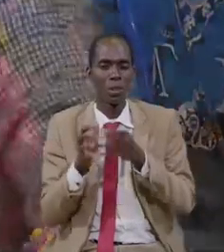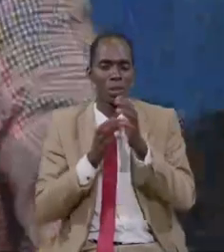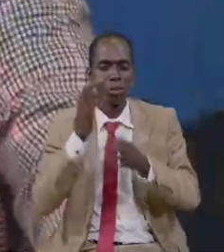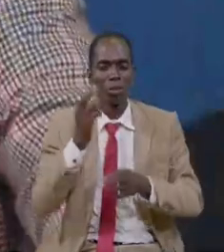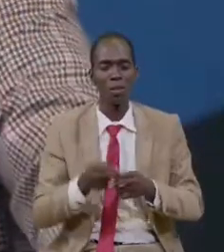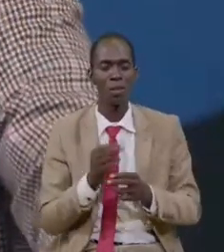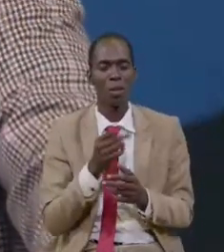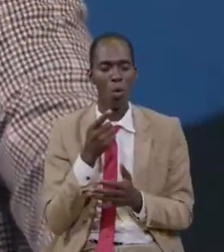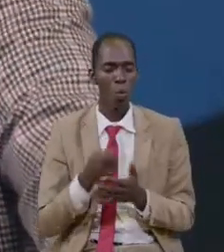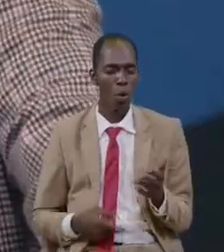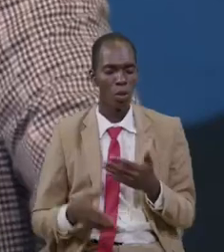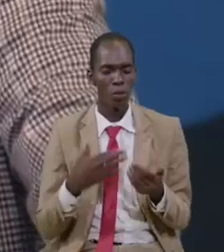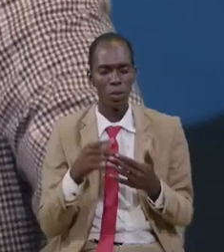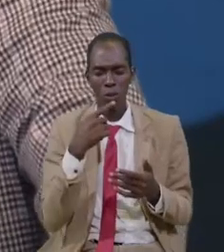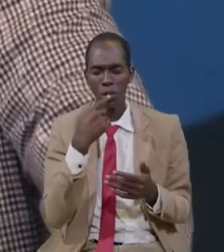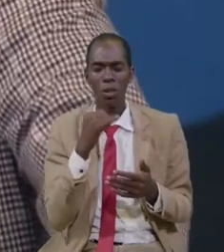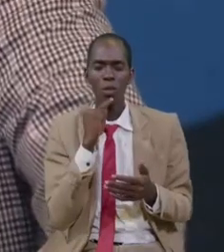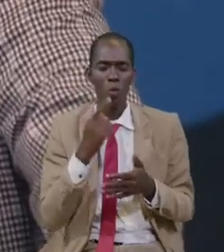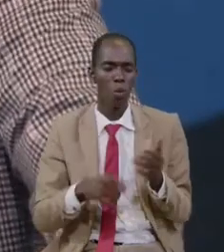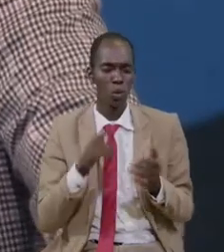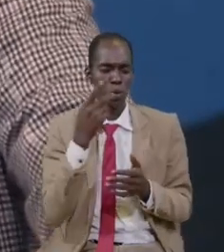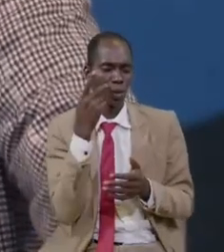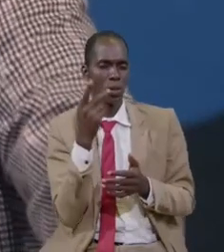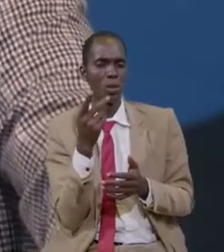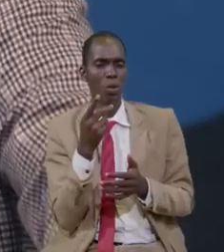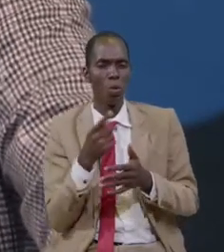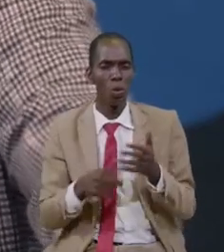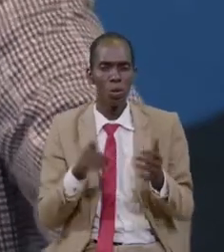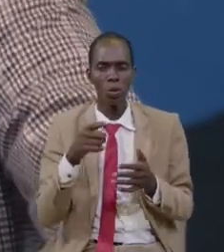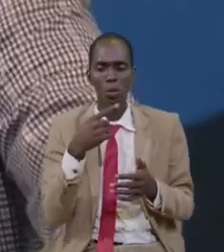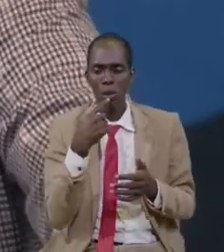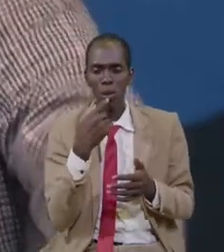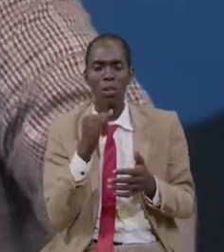Si ce que tu dis, c'est ce que tu vois. Ce que tu dis, c'est